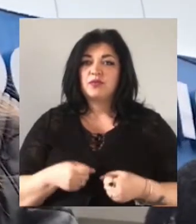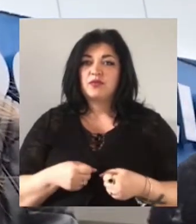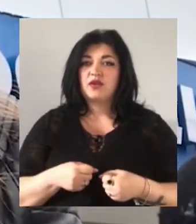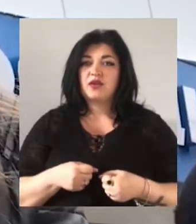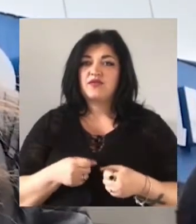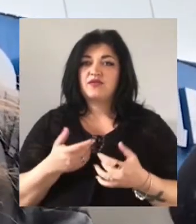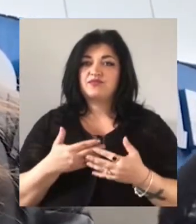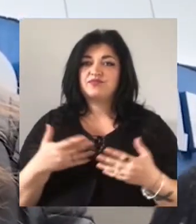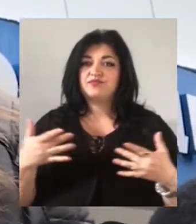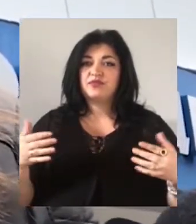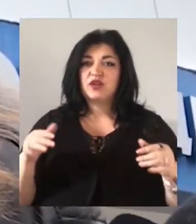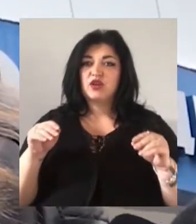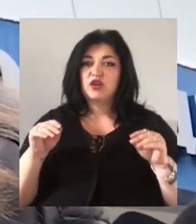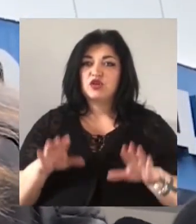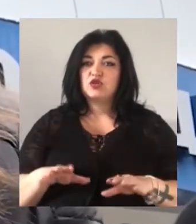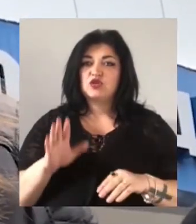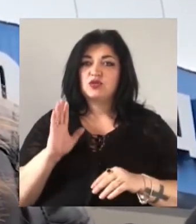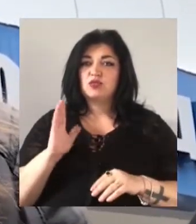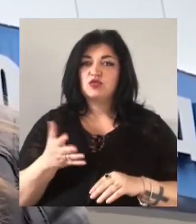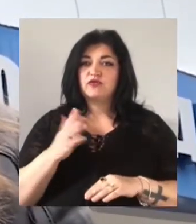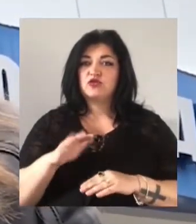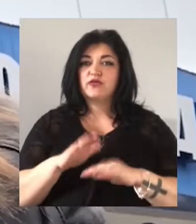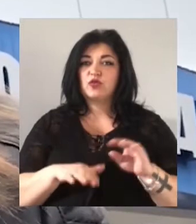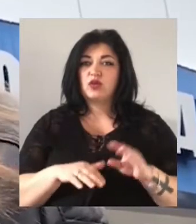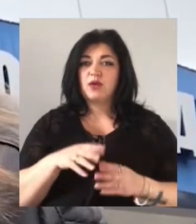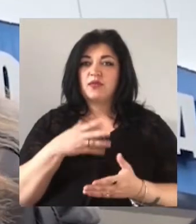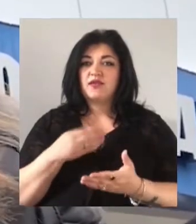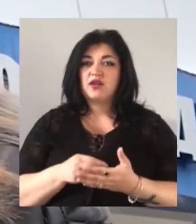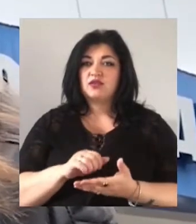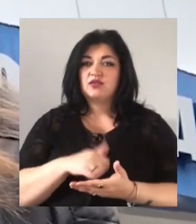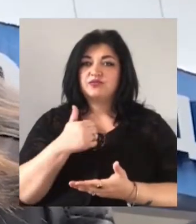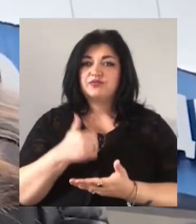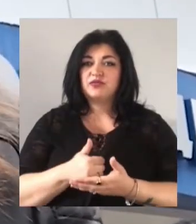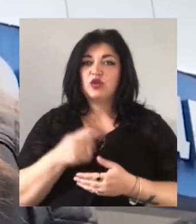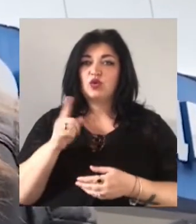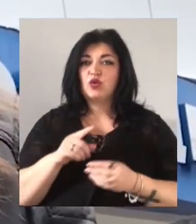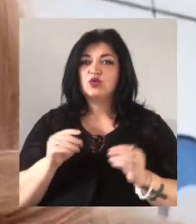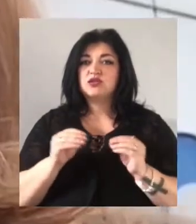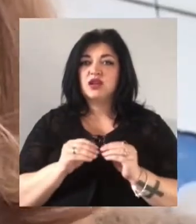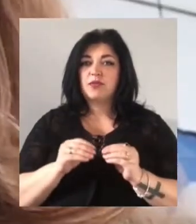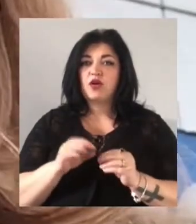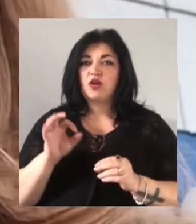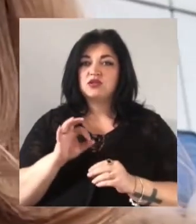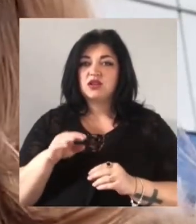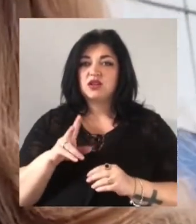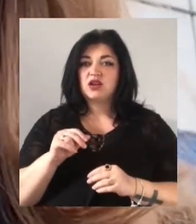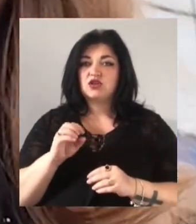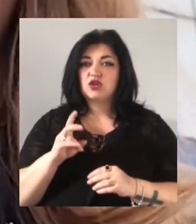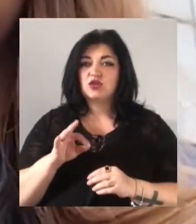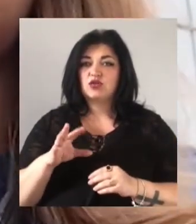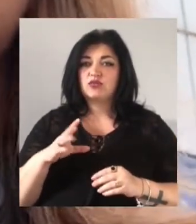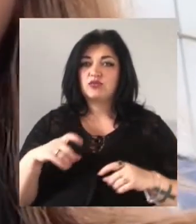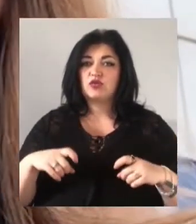рішень буде вже в руках приватного владельця, тобто того самого Олександра Ткаченка. Конфлікт інтересів